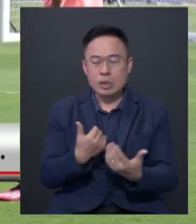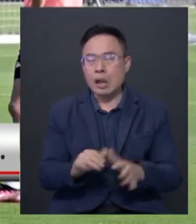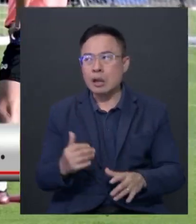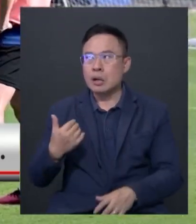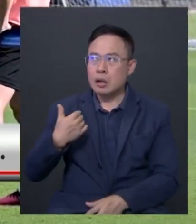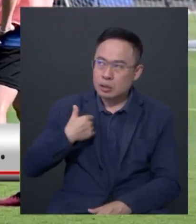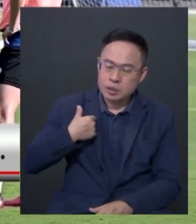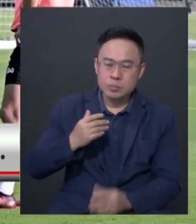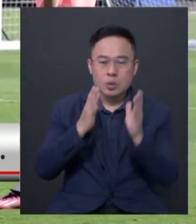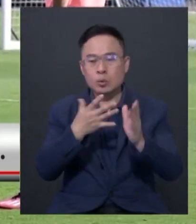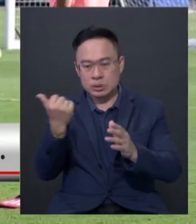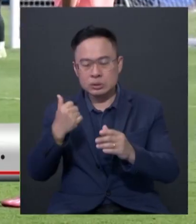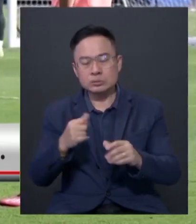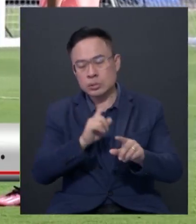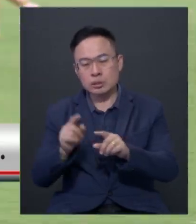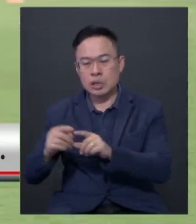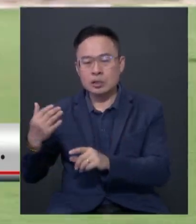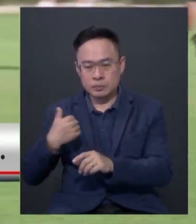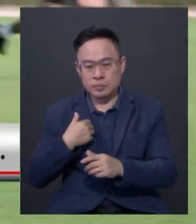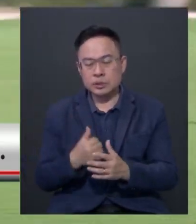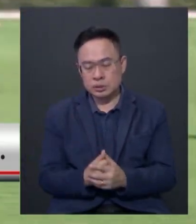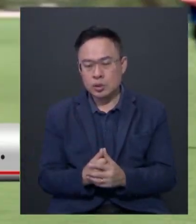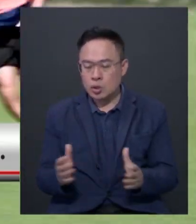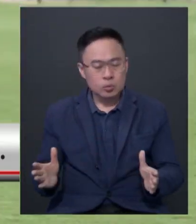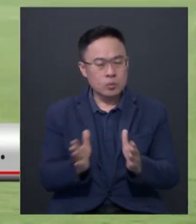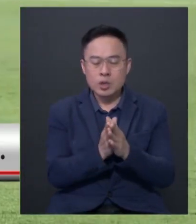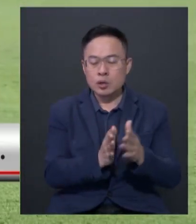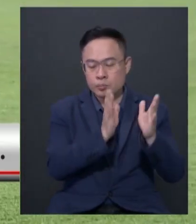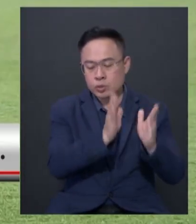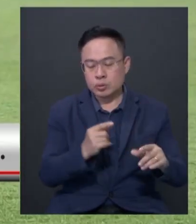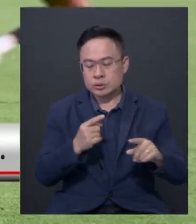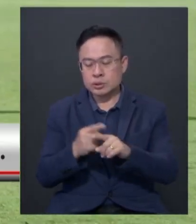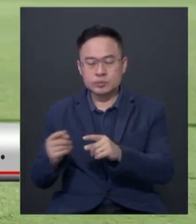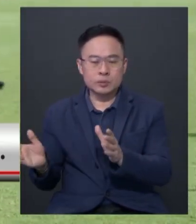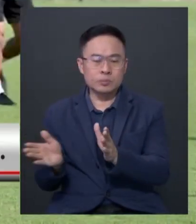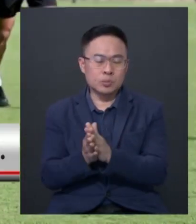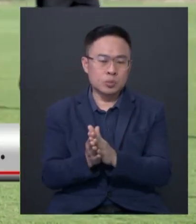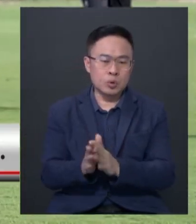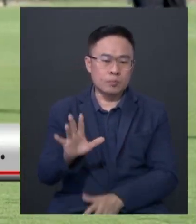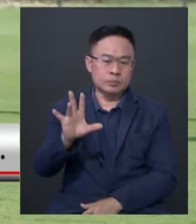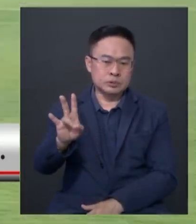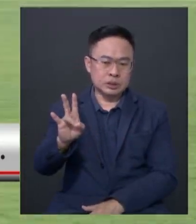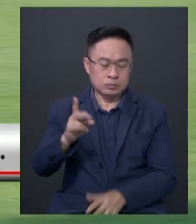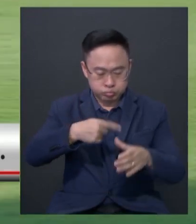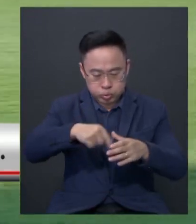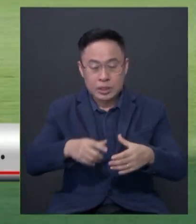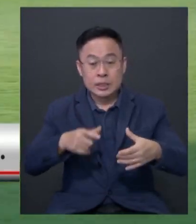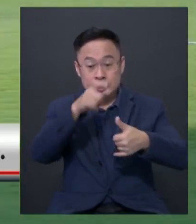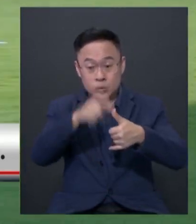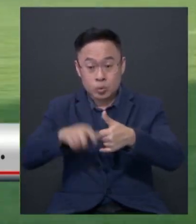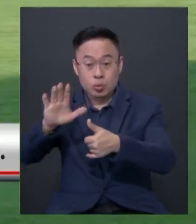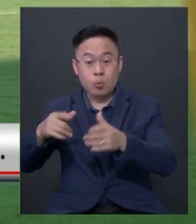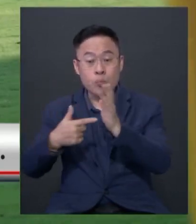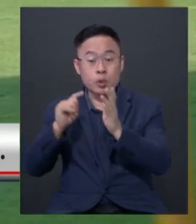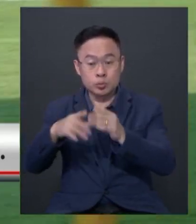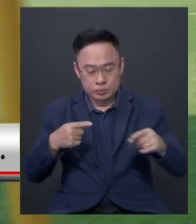ตรสุจิตธรรมกุลแล้วก็สเตนิโอจูเนียที่บาดเจ็บข้อเท้าไม่สามารถลงน้ำหนักได้เต็มที่นั่นหมายความว่